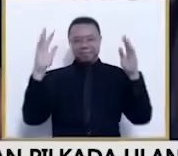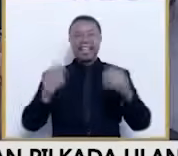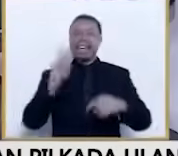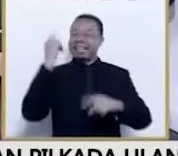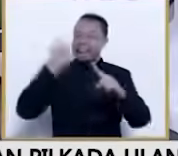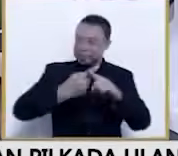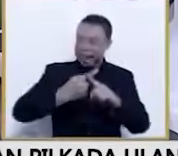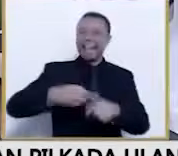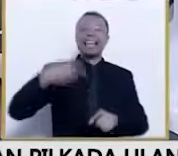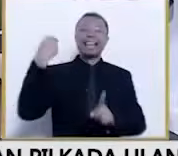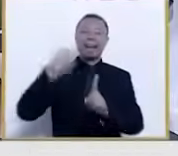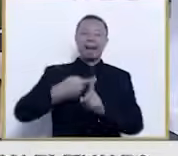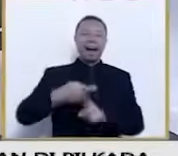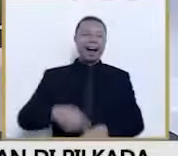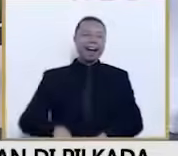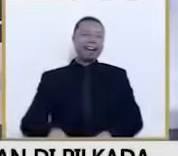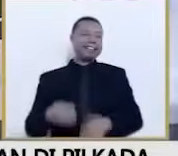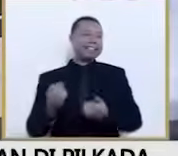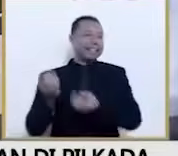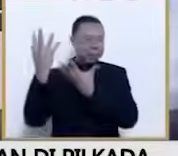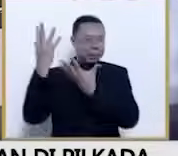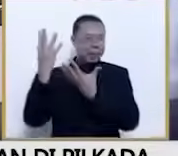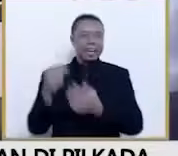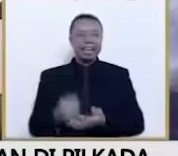Satu kali lagi.